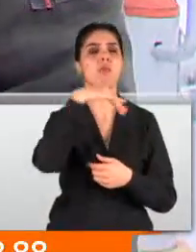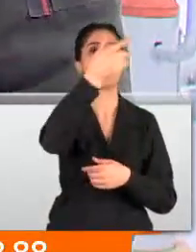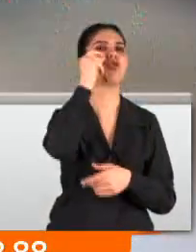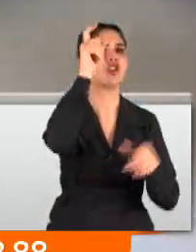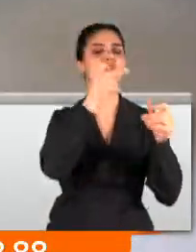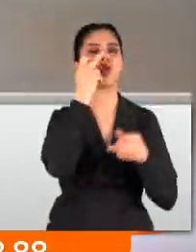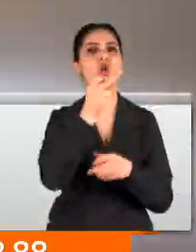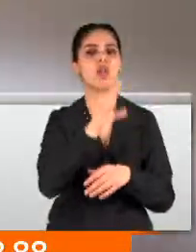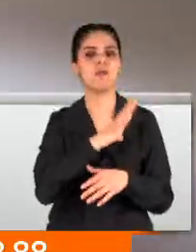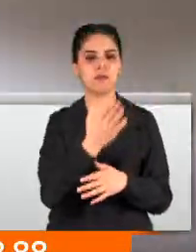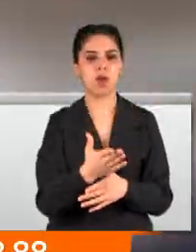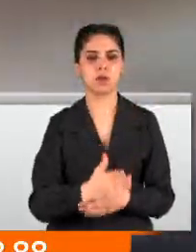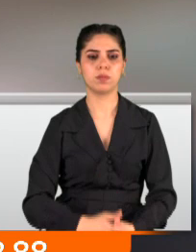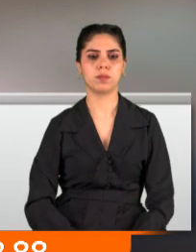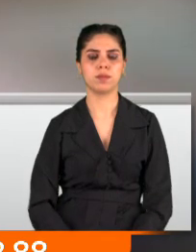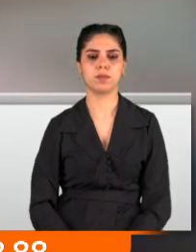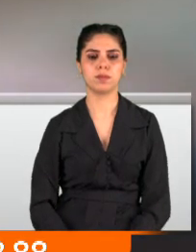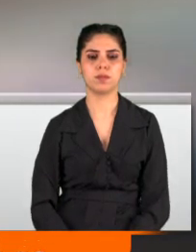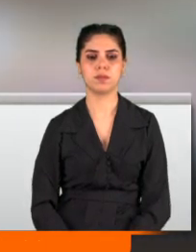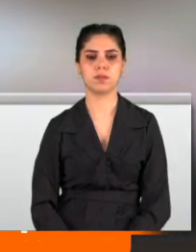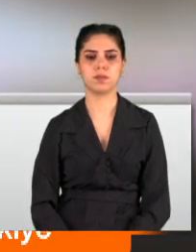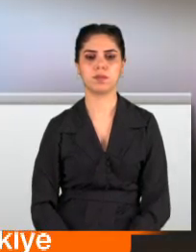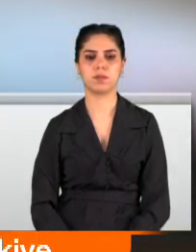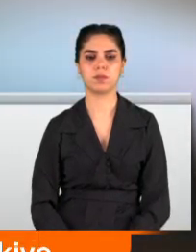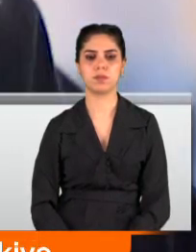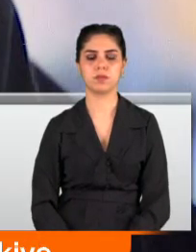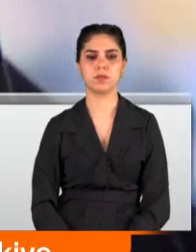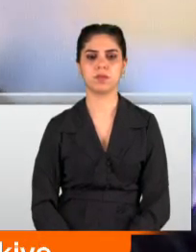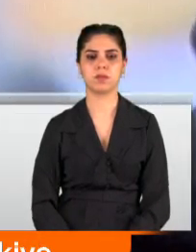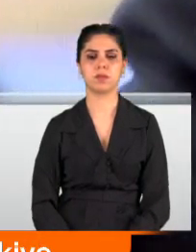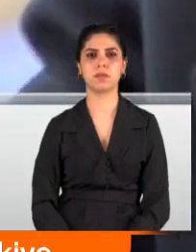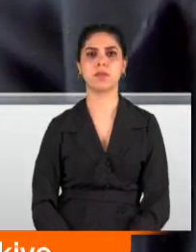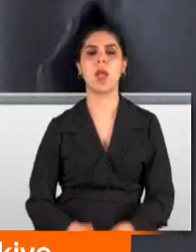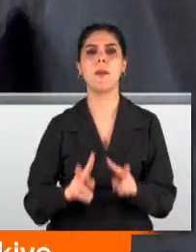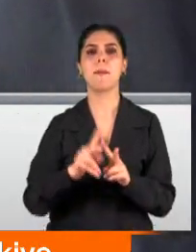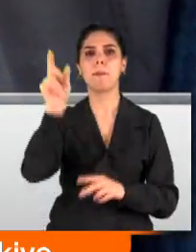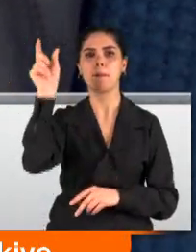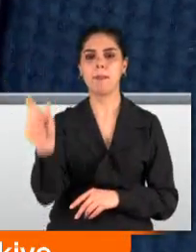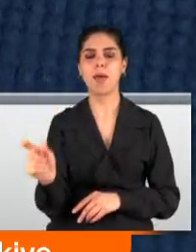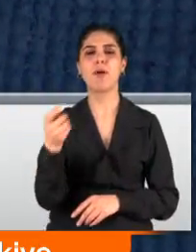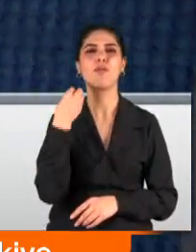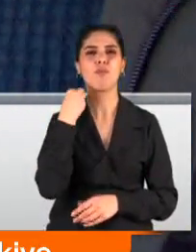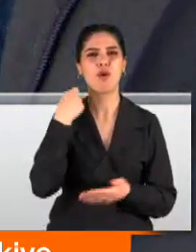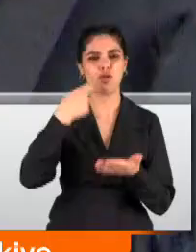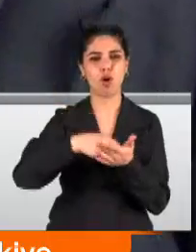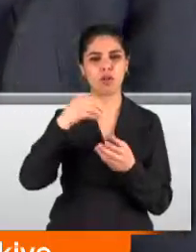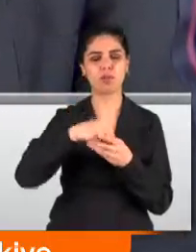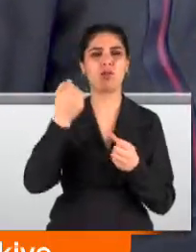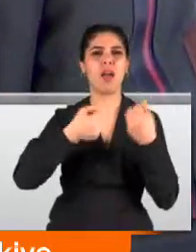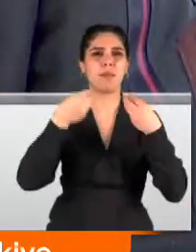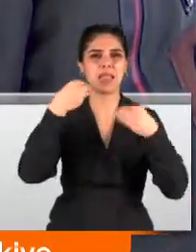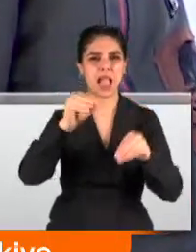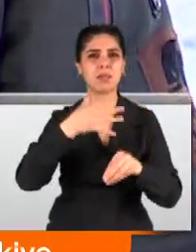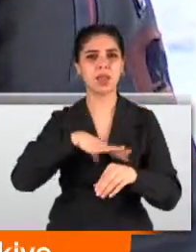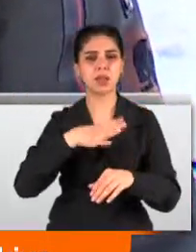bu şahıslar. Sizin ne kadarınız gitti? 26.000 TL. Mehmet Benli borcunu ödemek için aracını satışa çıkardı